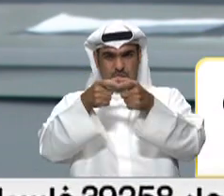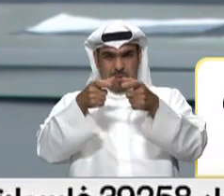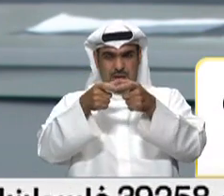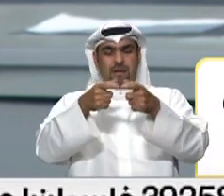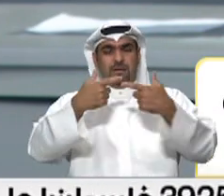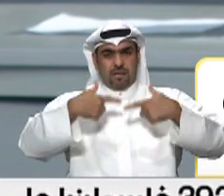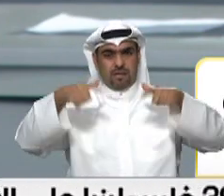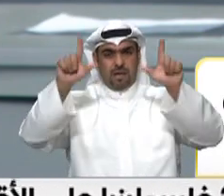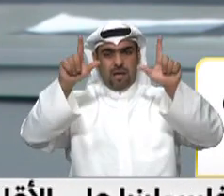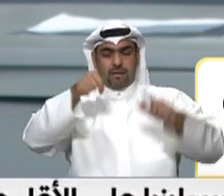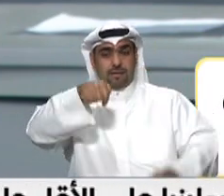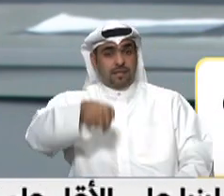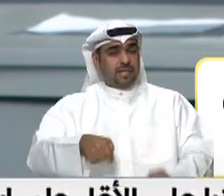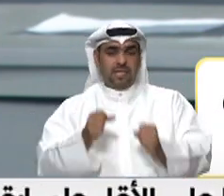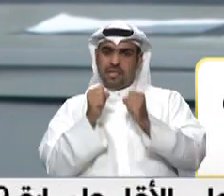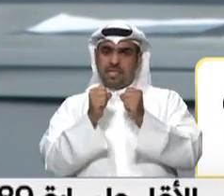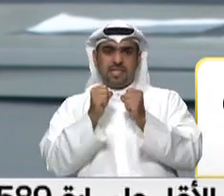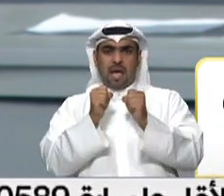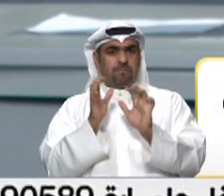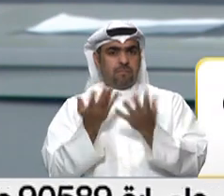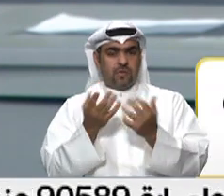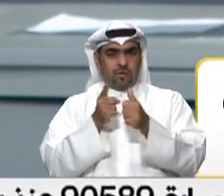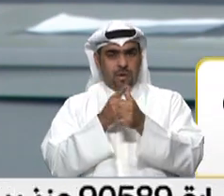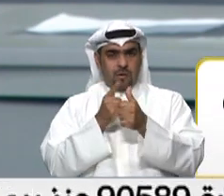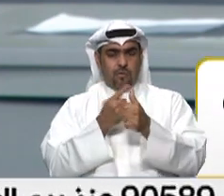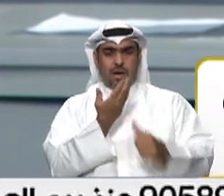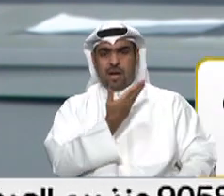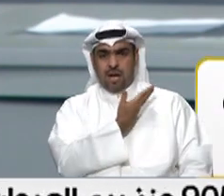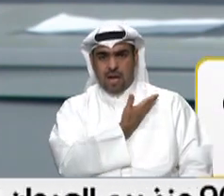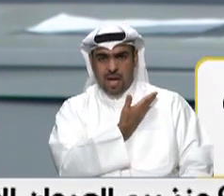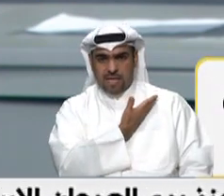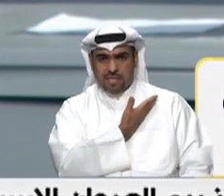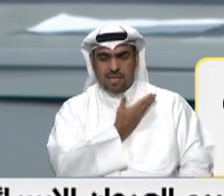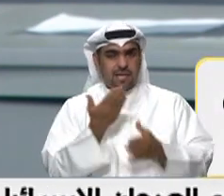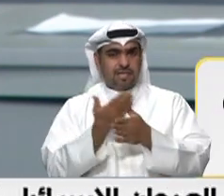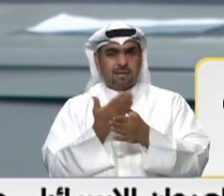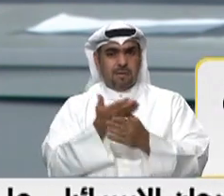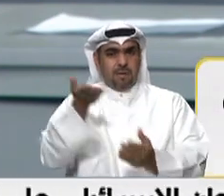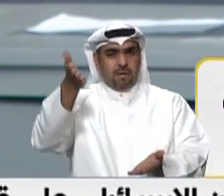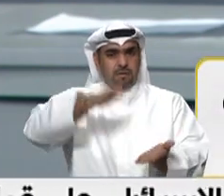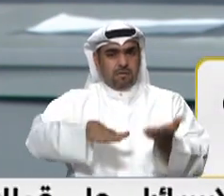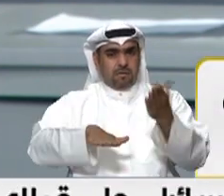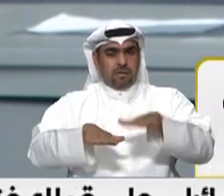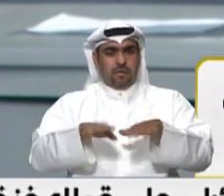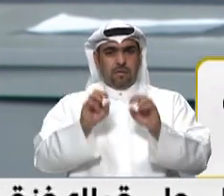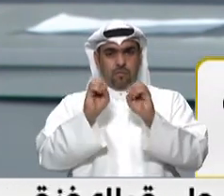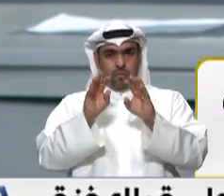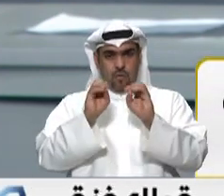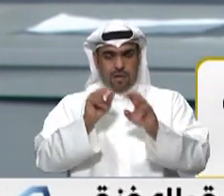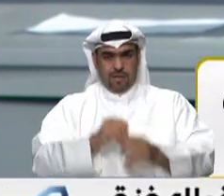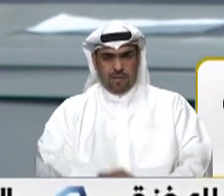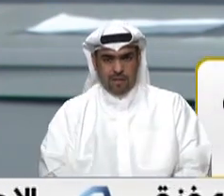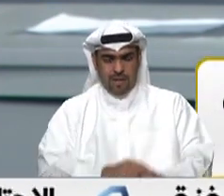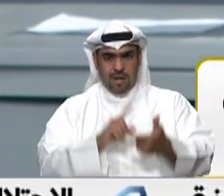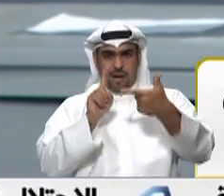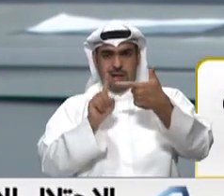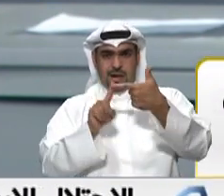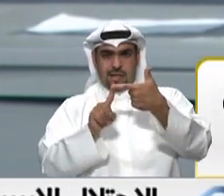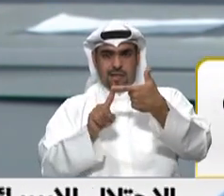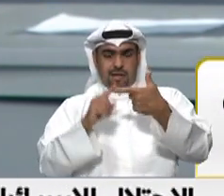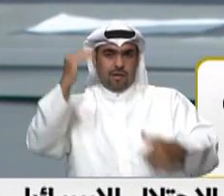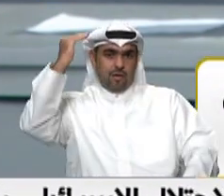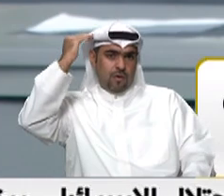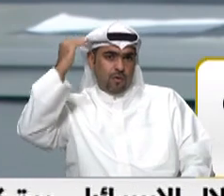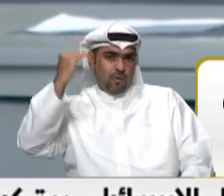غزه والعدد المروع لمن وصفتهم بالقتل هناك كما وصف البيان الاختبارات الصاروخيه والتي